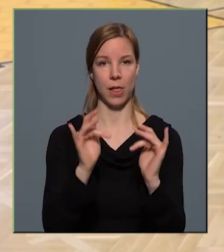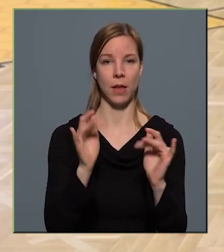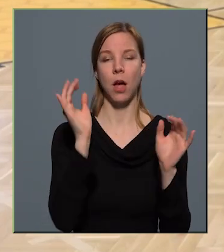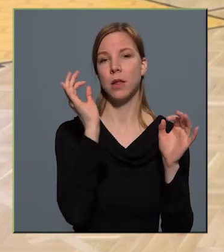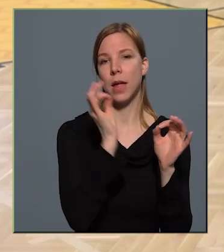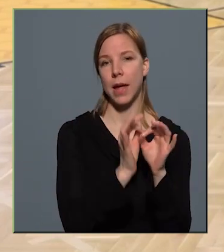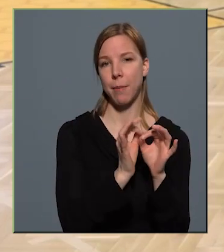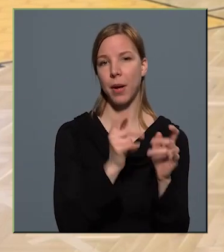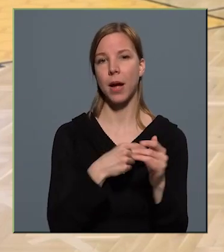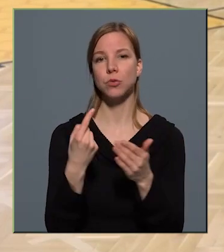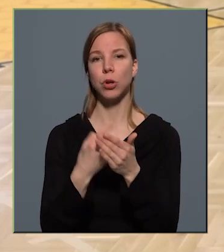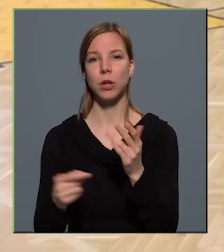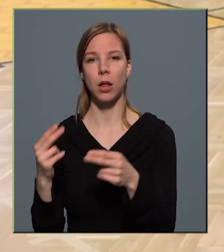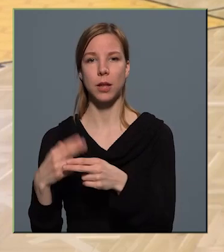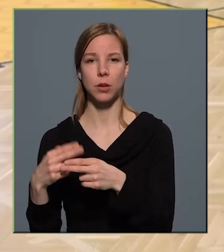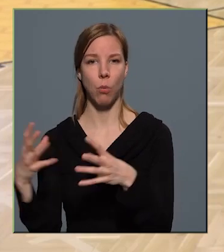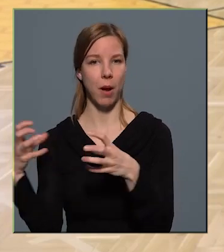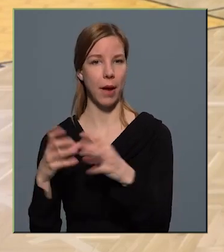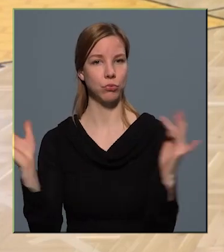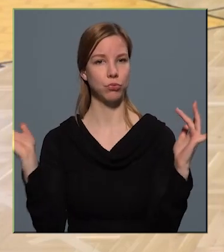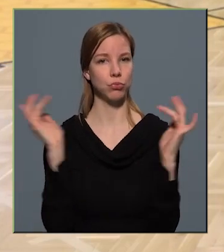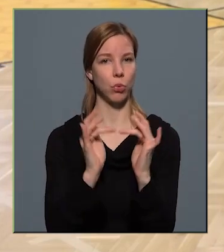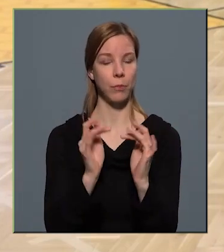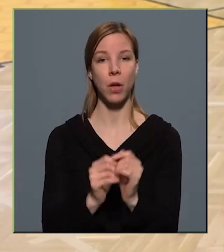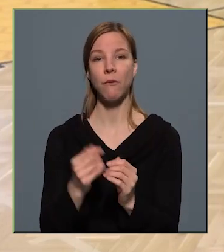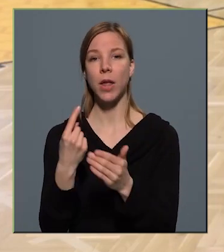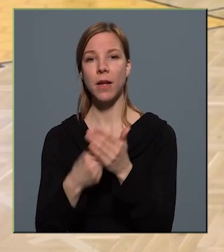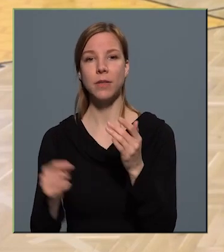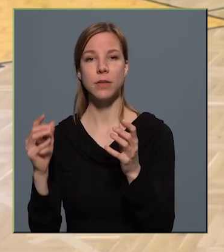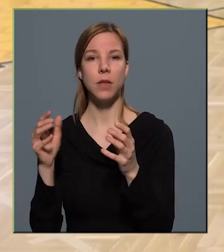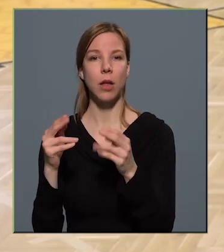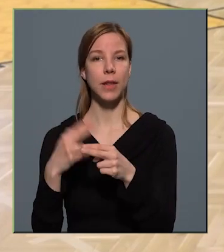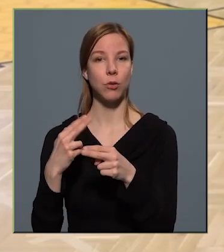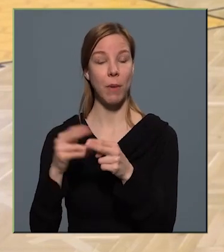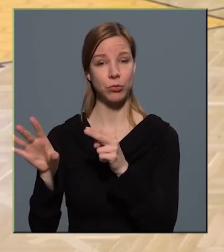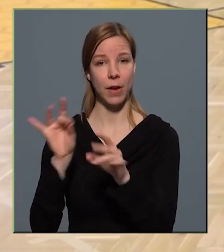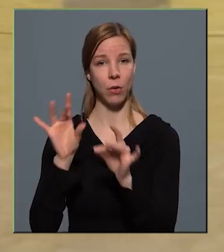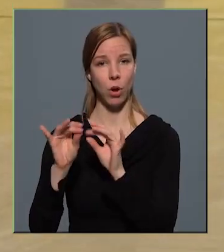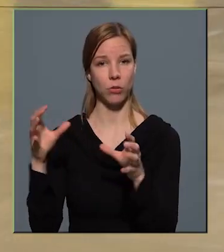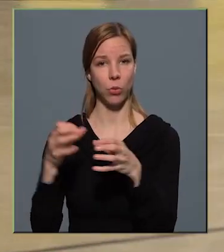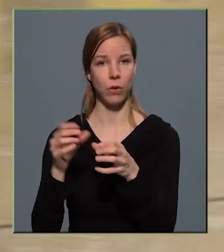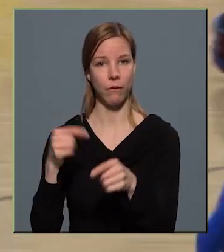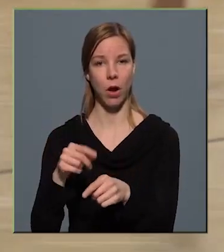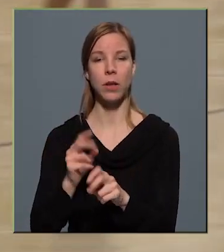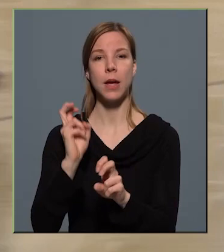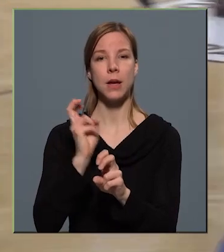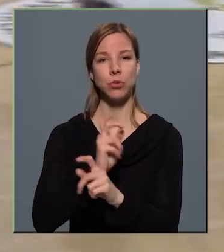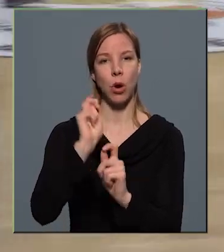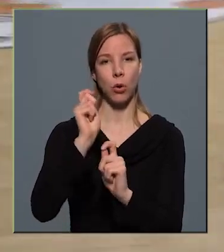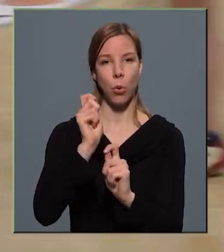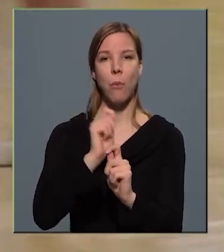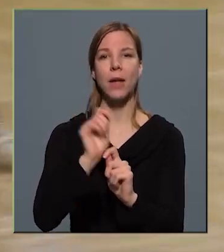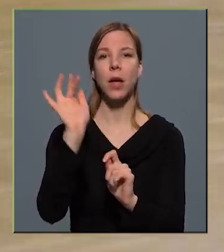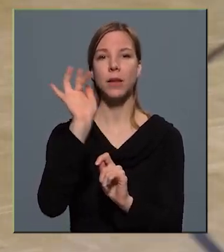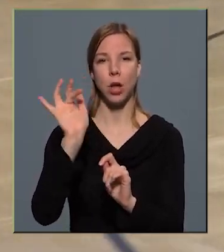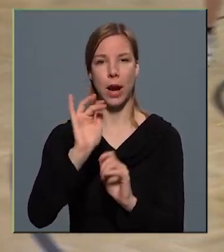a Down-szindrómásokkal csapnak össze, van egy Down-szindrómás válogatott, akik ide jöttek, és a kőbányai darazsak látják vendégül